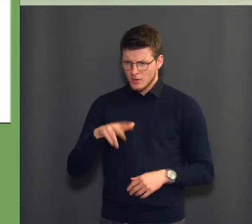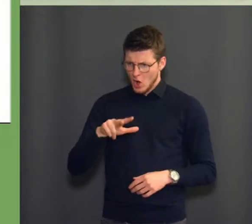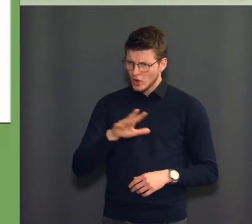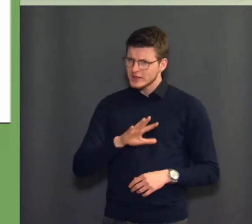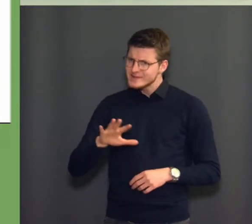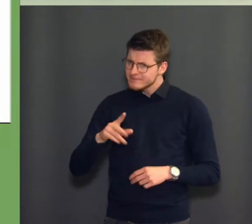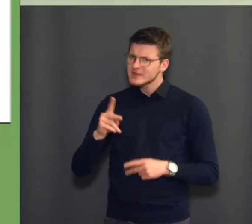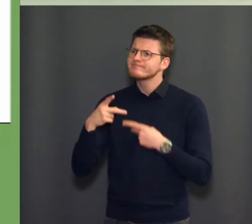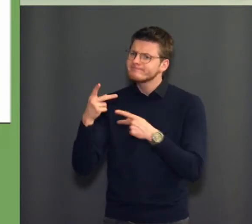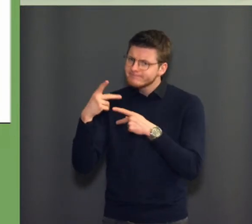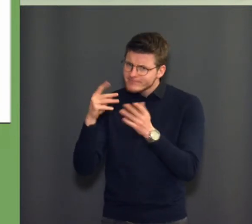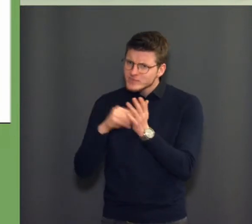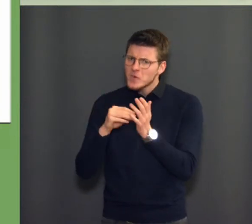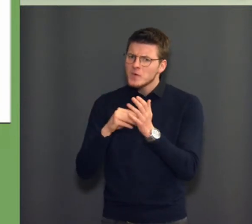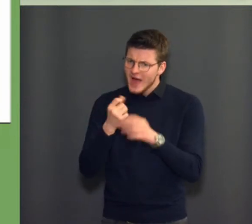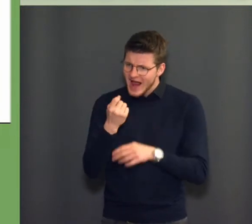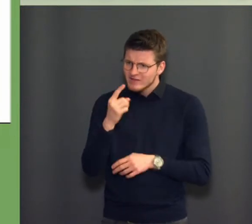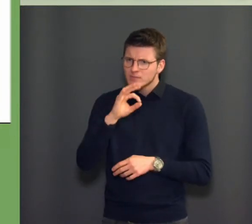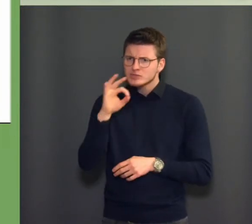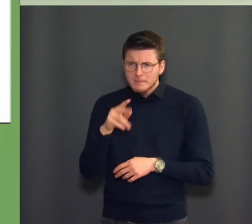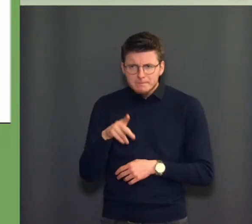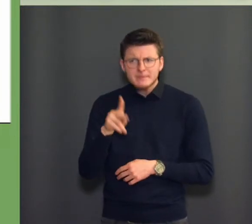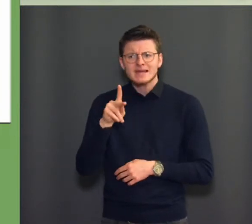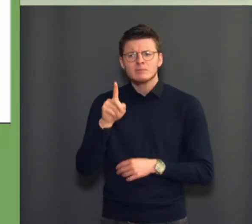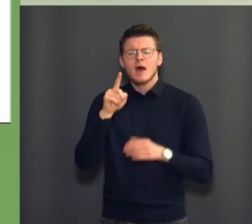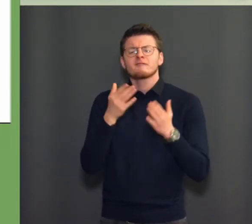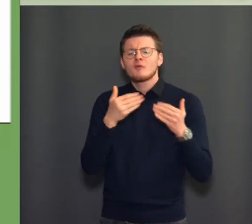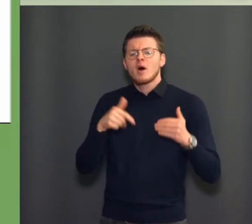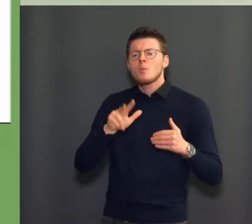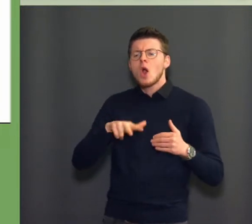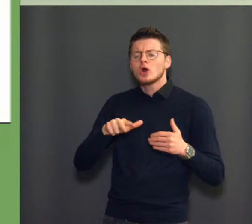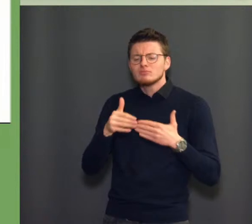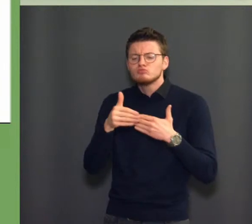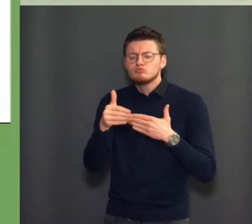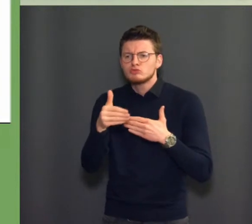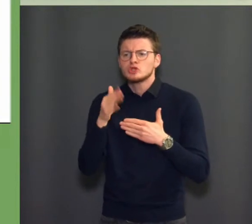echter in Wallonië binnenkort ook negatieve cijfers te mogen zien.